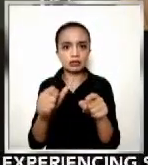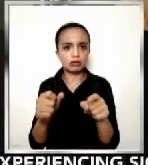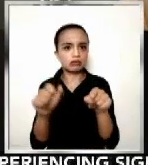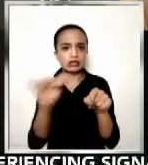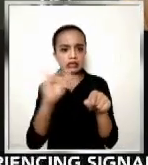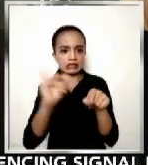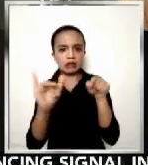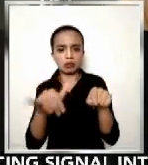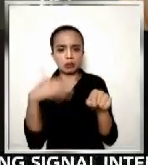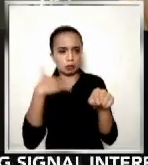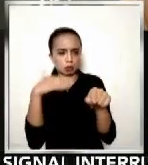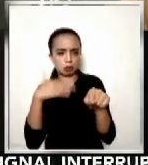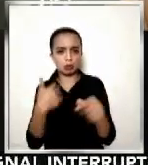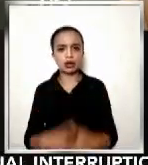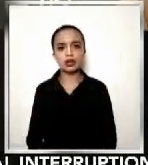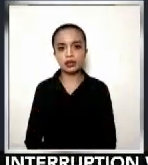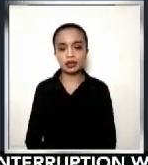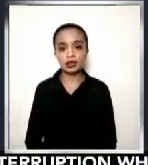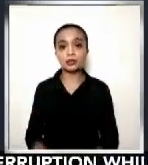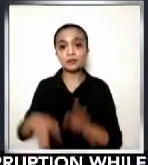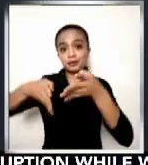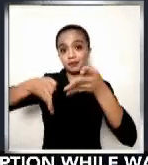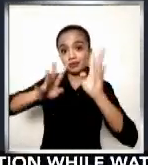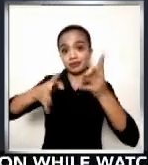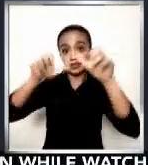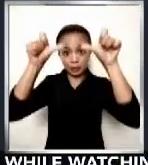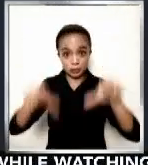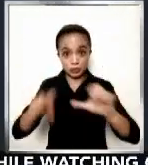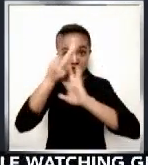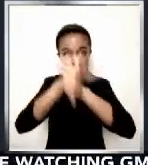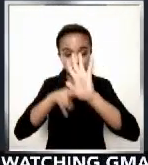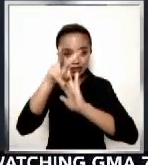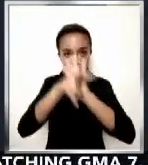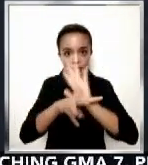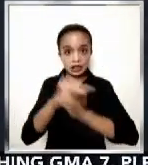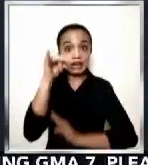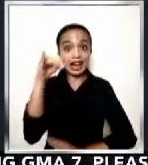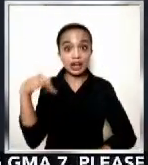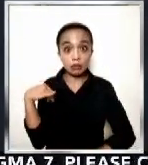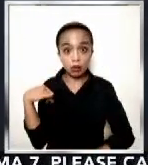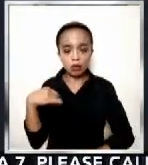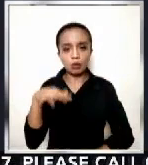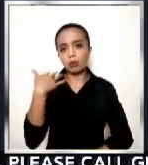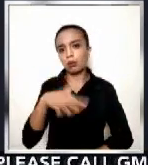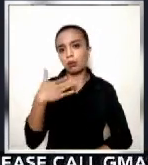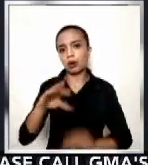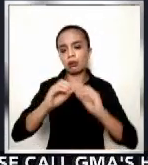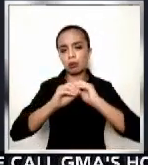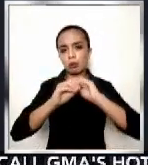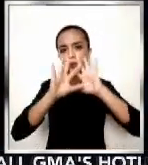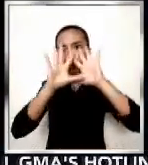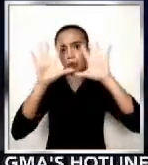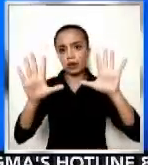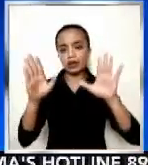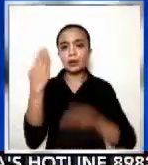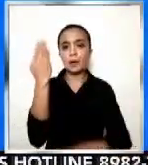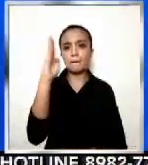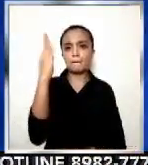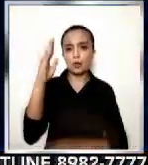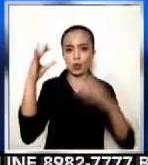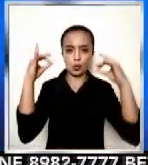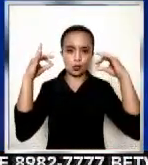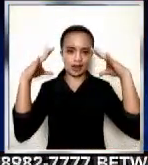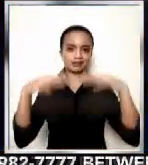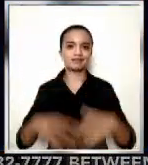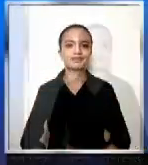Ayon sa nag-upload ng video, hanggang kagabi, nagliliwanag pa rin ang Dawis Beach sa kulay asul na ilaw. Jonathan Andal,